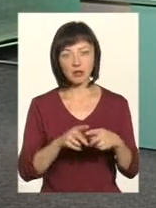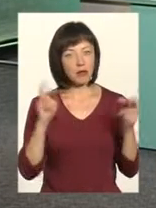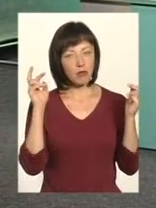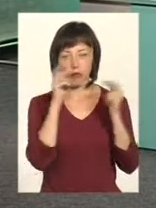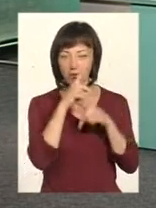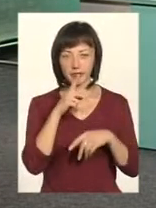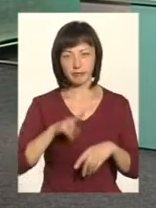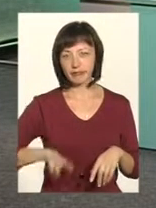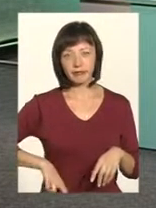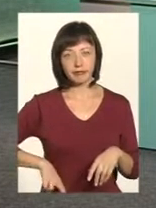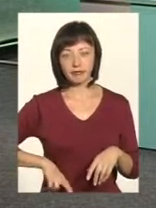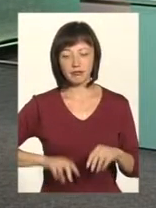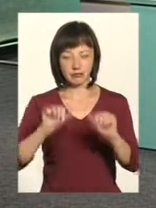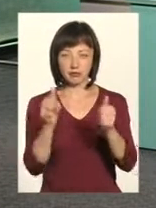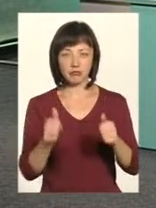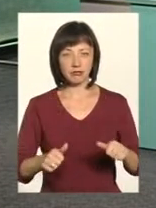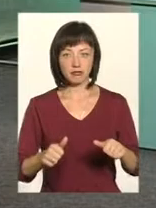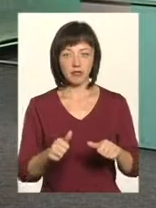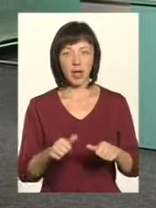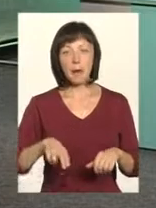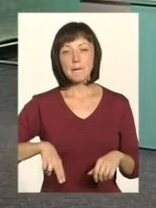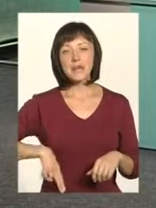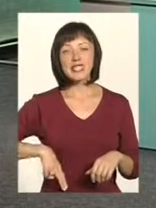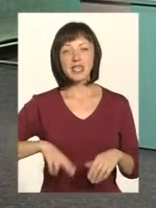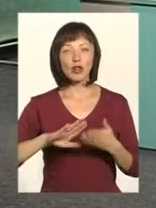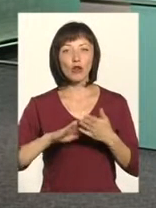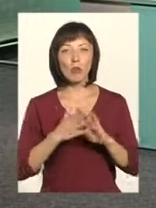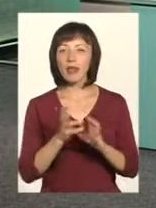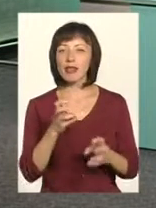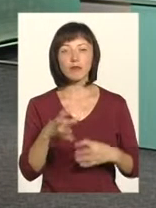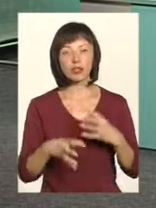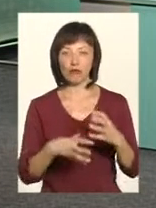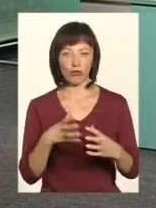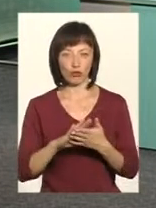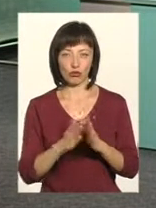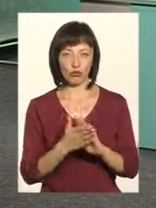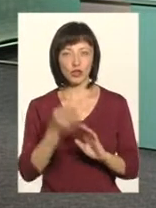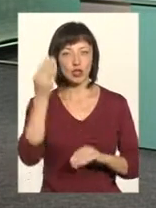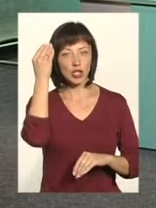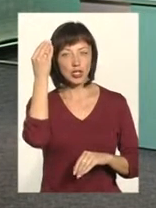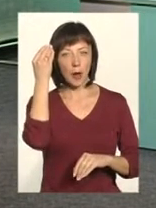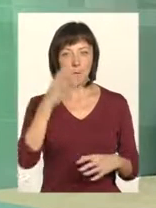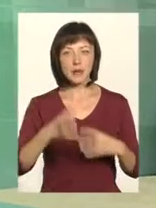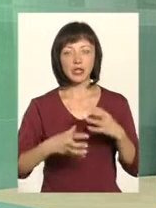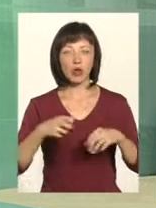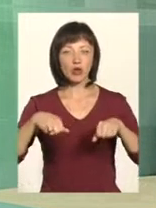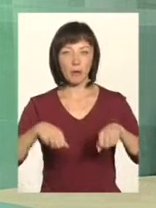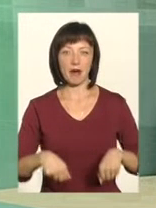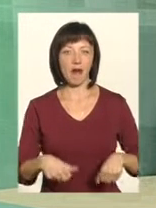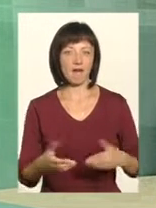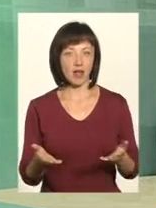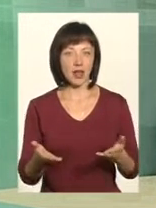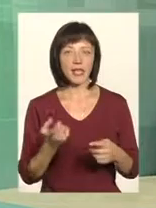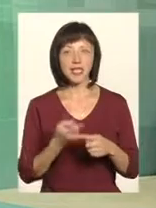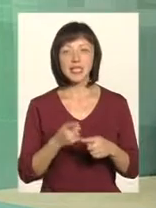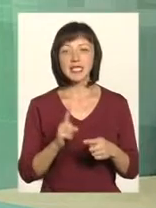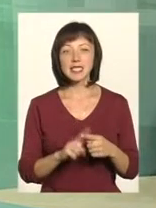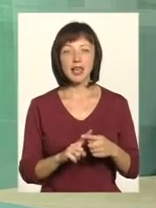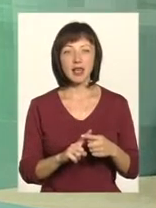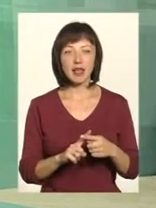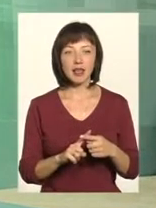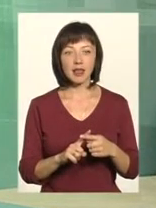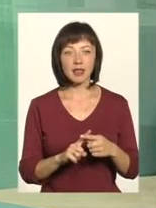формат. Мінські домовленості не є міжнародною угодою з точки зору міжнародного права. Це і є,